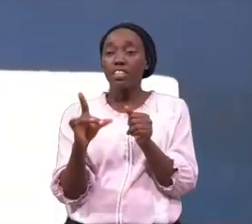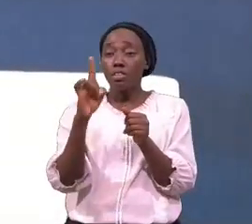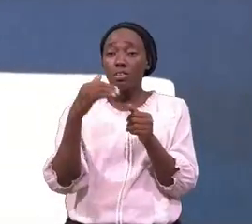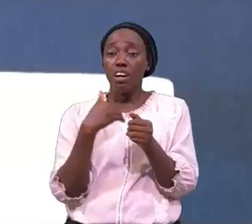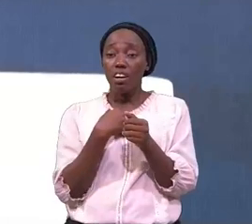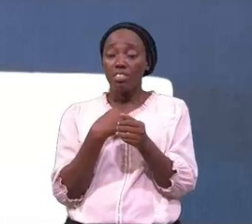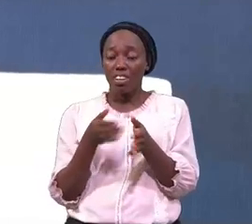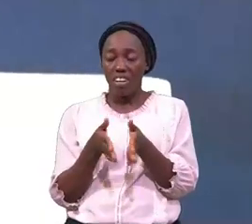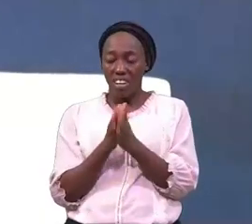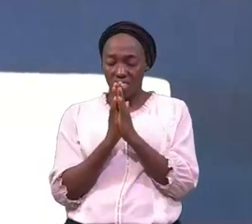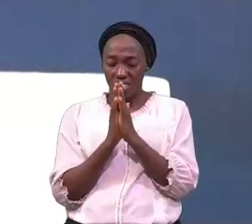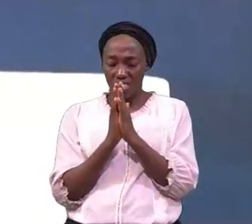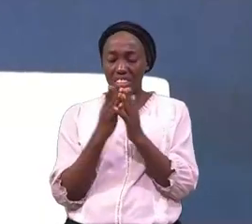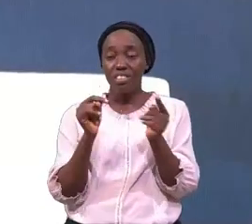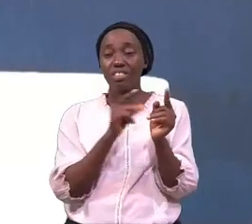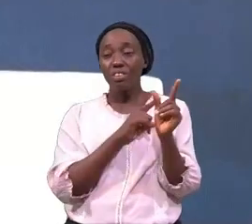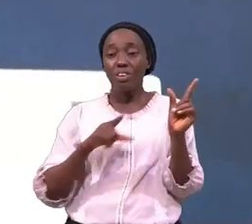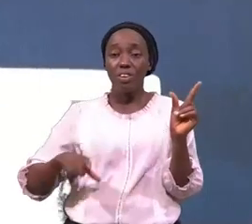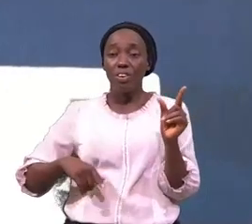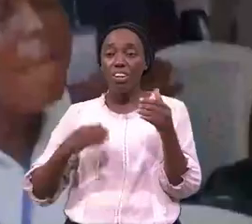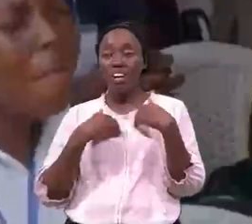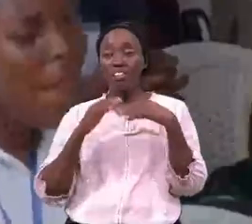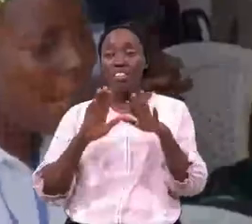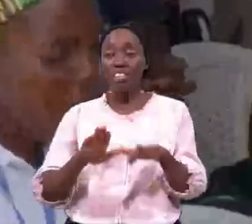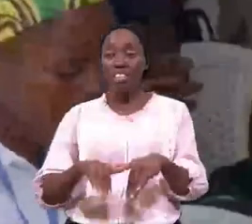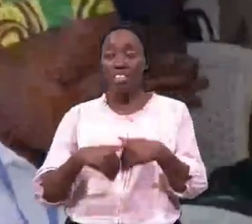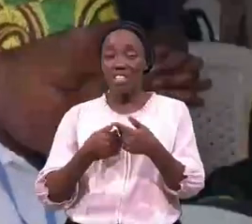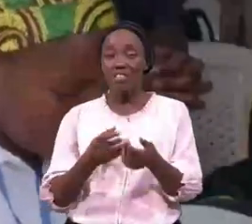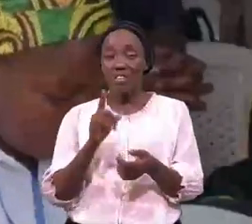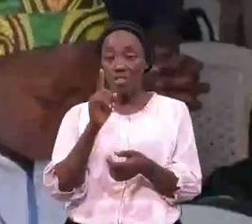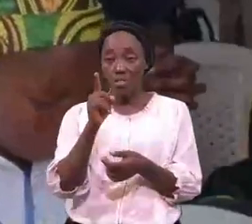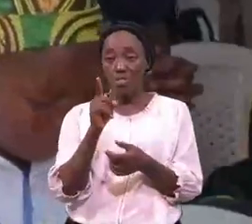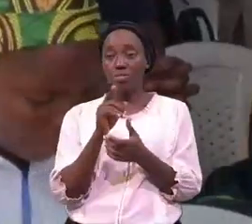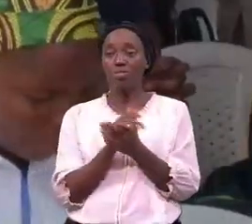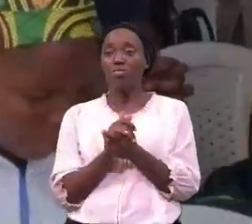Tout ce que tu as demandé, le Seigneur te l'a donné.